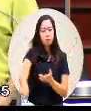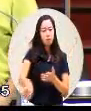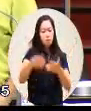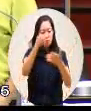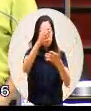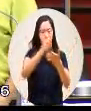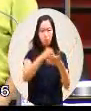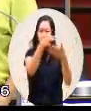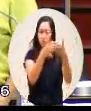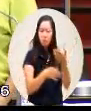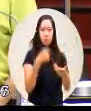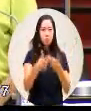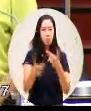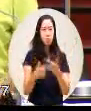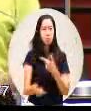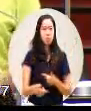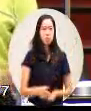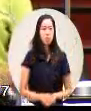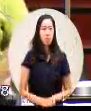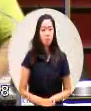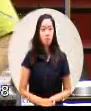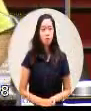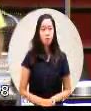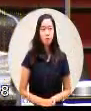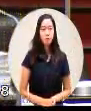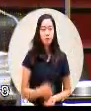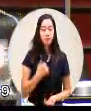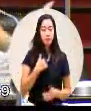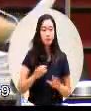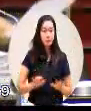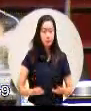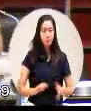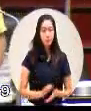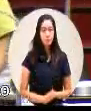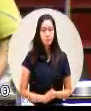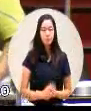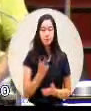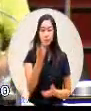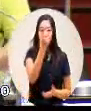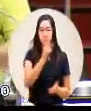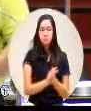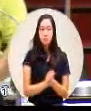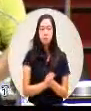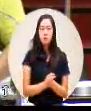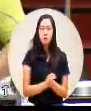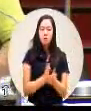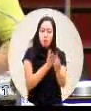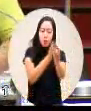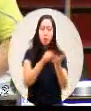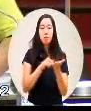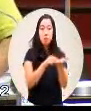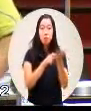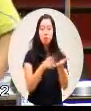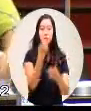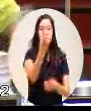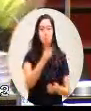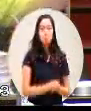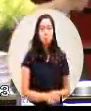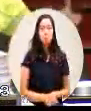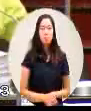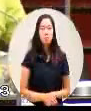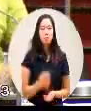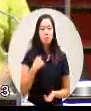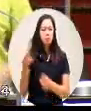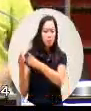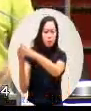的，这离谱的。所以今仔日有人来进前。有人来投诉，我难道唔免叫